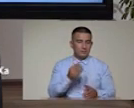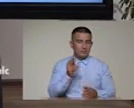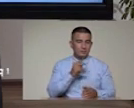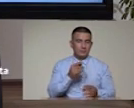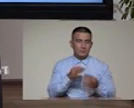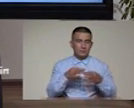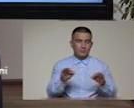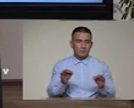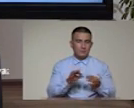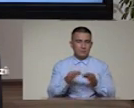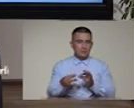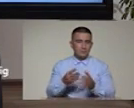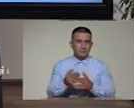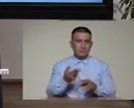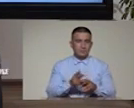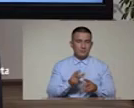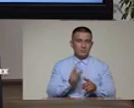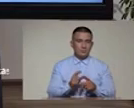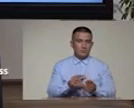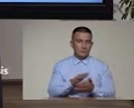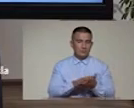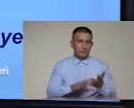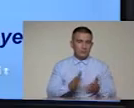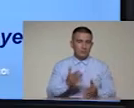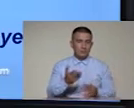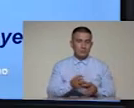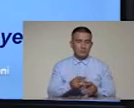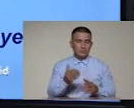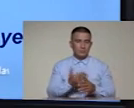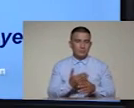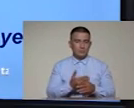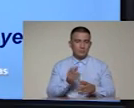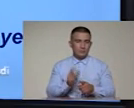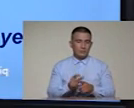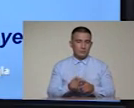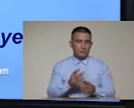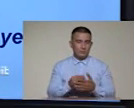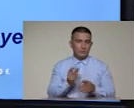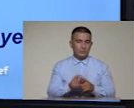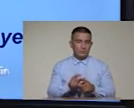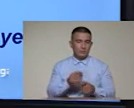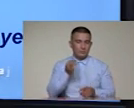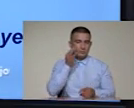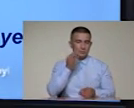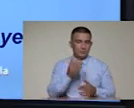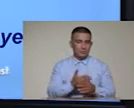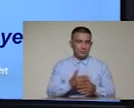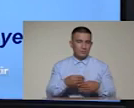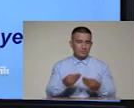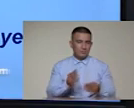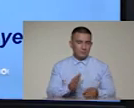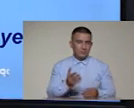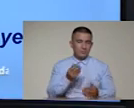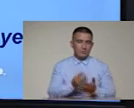so'z turkumlarimizni davom ettirgan holda yordamchi so'zlar mavzusini o'rganamiz. Aziz